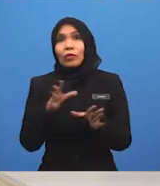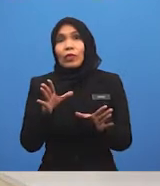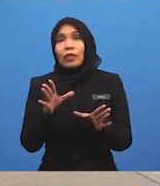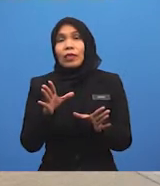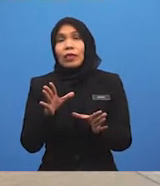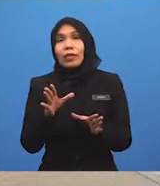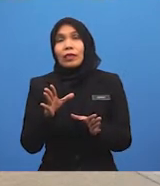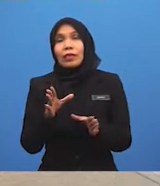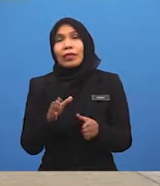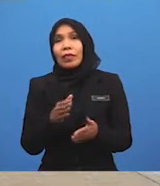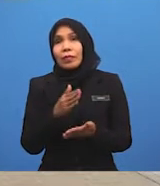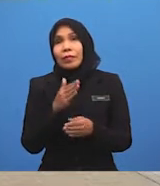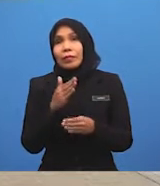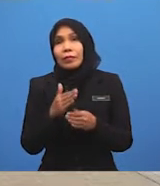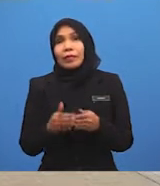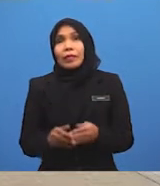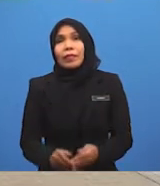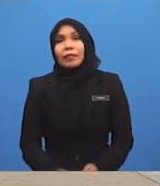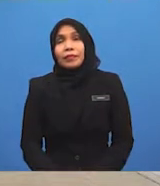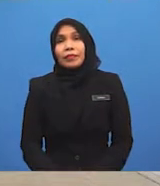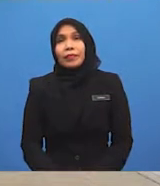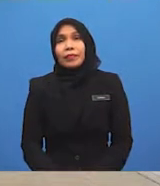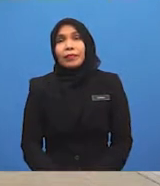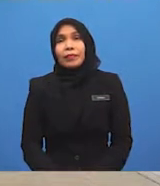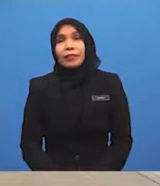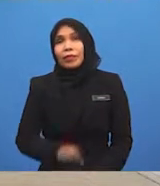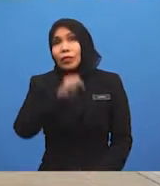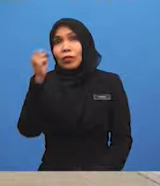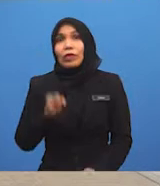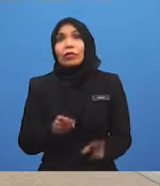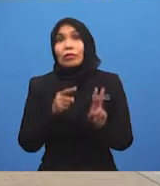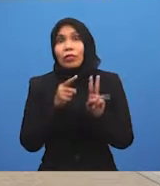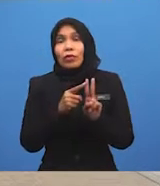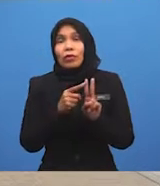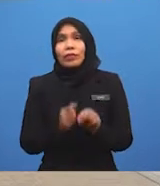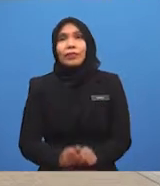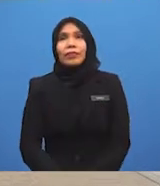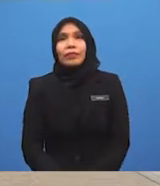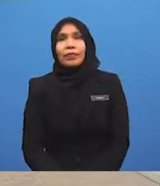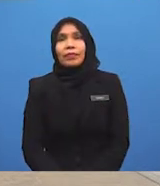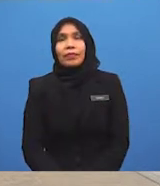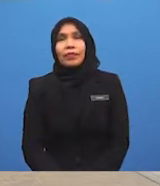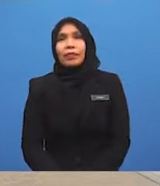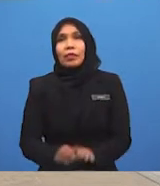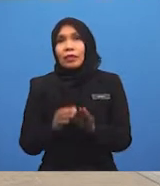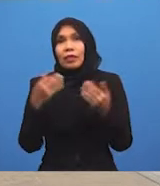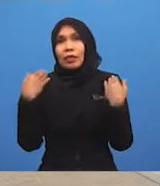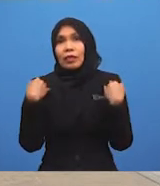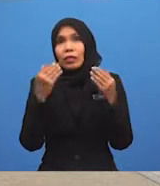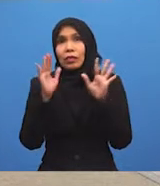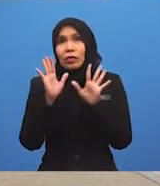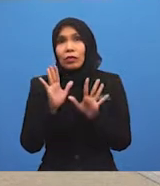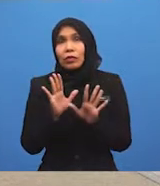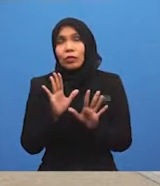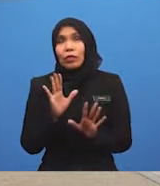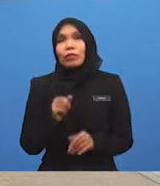tamat. Sekarang, kita menuju ke soalan set kedua. Cikgu telah menyediakan 10